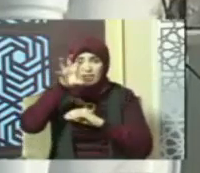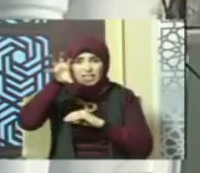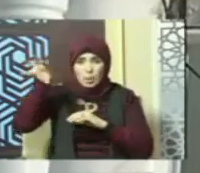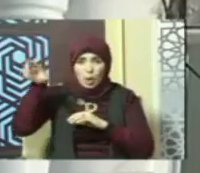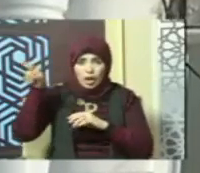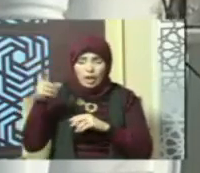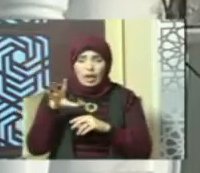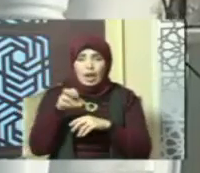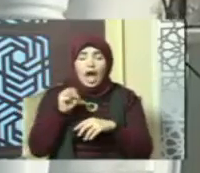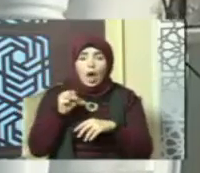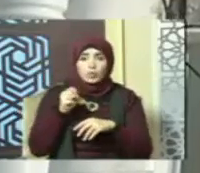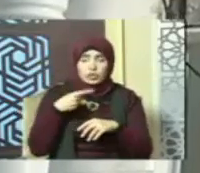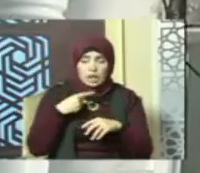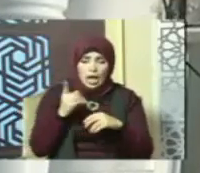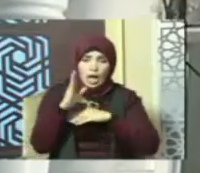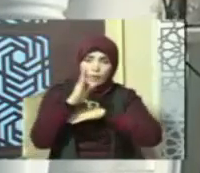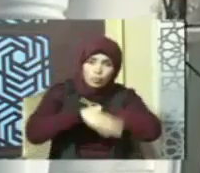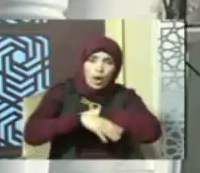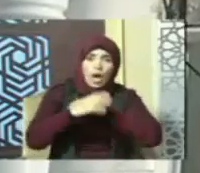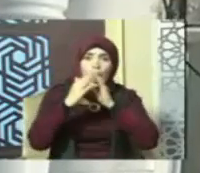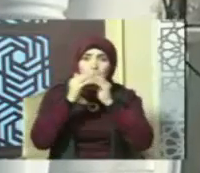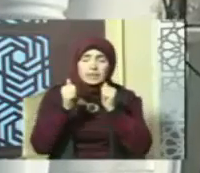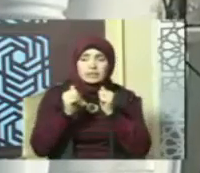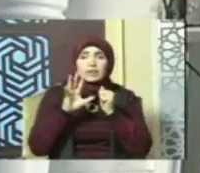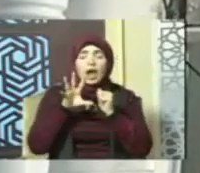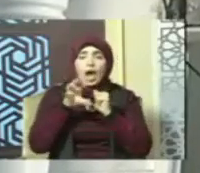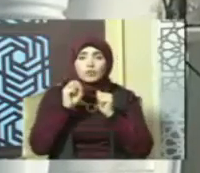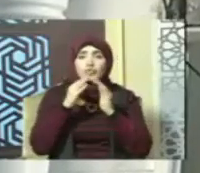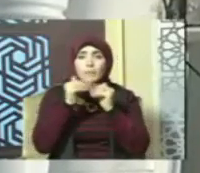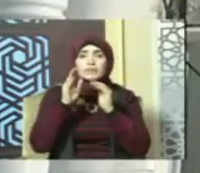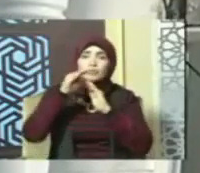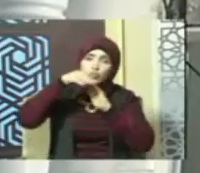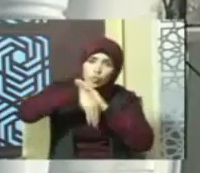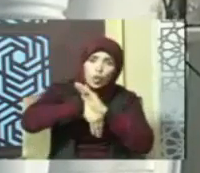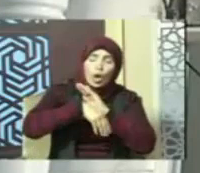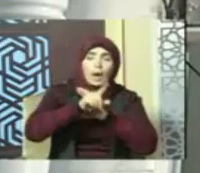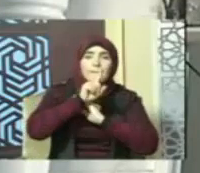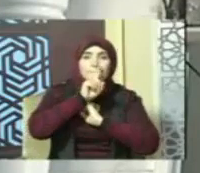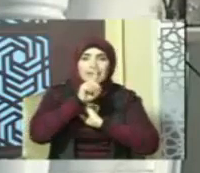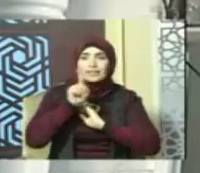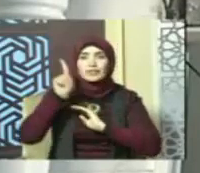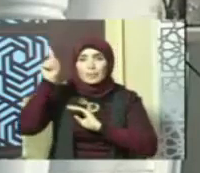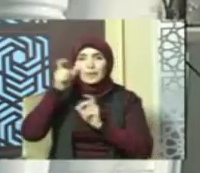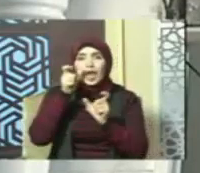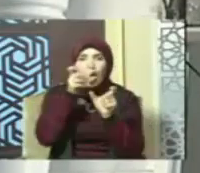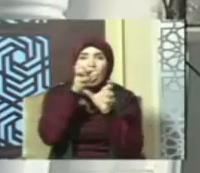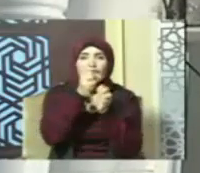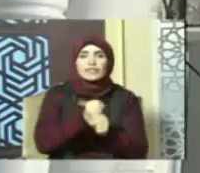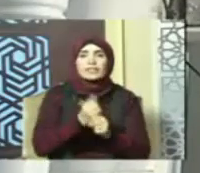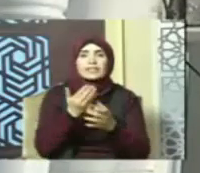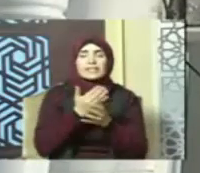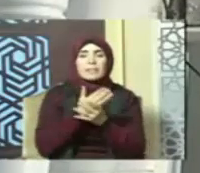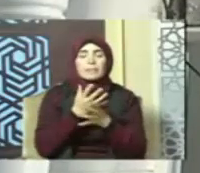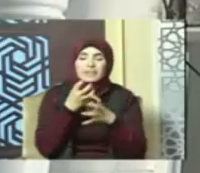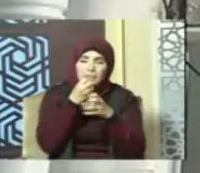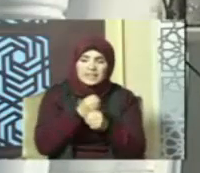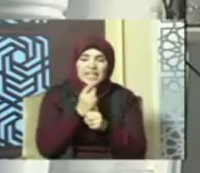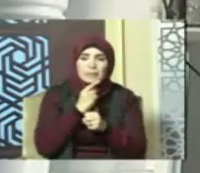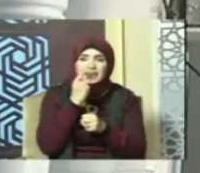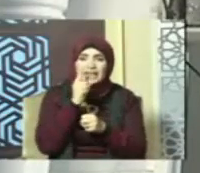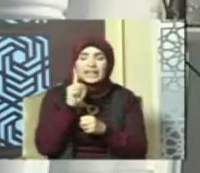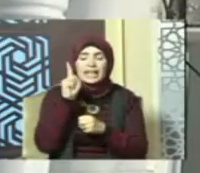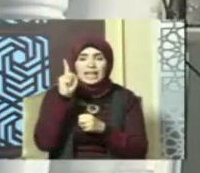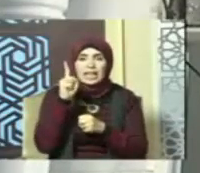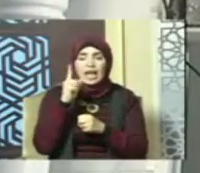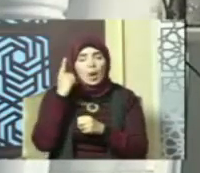أو أن يسنون عن عجلة التقدم والنمو لن يمكنوا، لأننا إن اعتصمنا بالله واعتمدنا